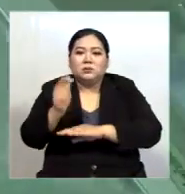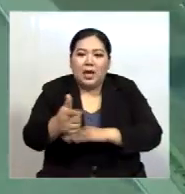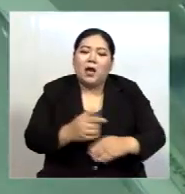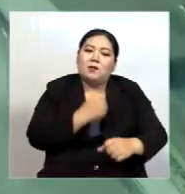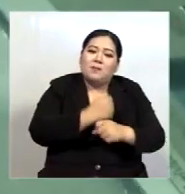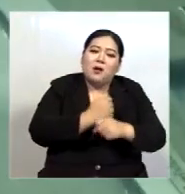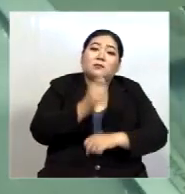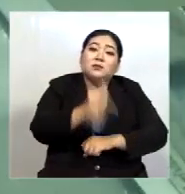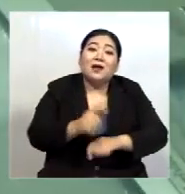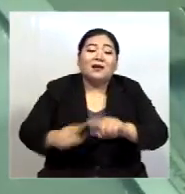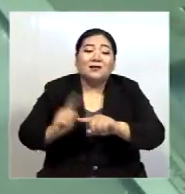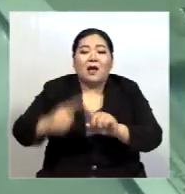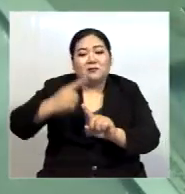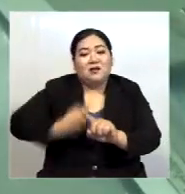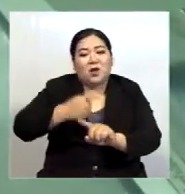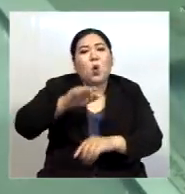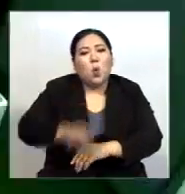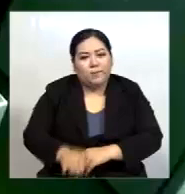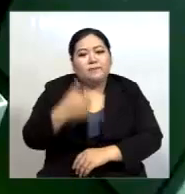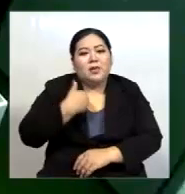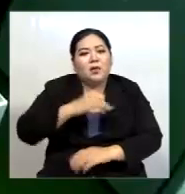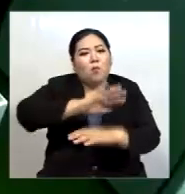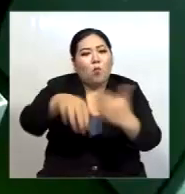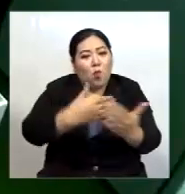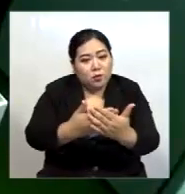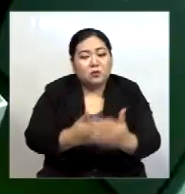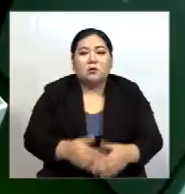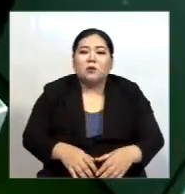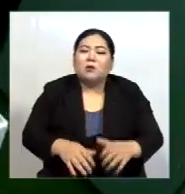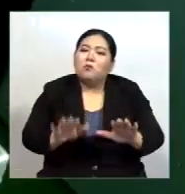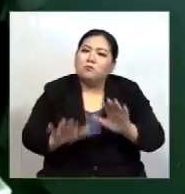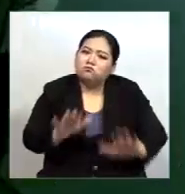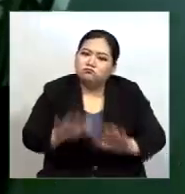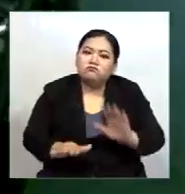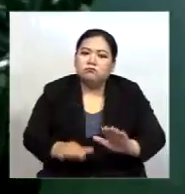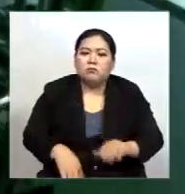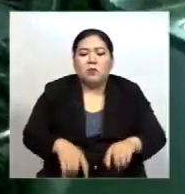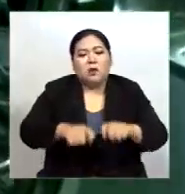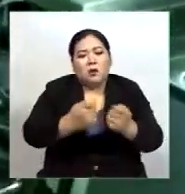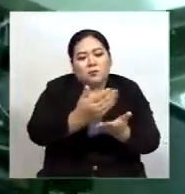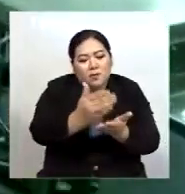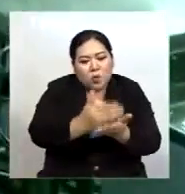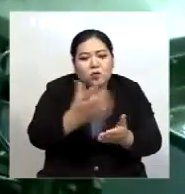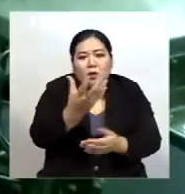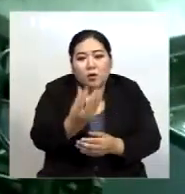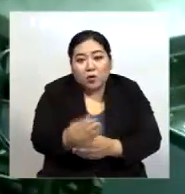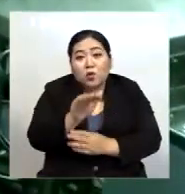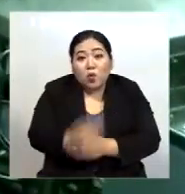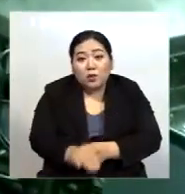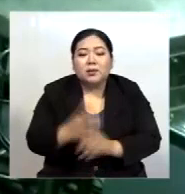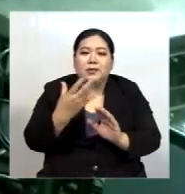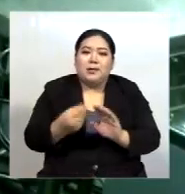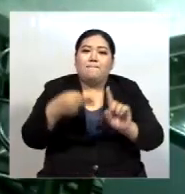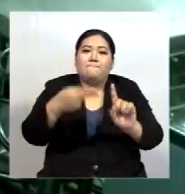กันตนได้นะคะก็ประมาณเดือนนึงเนี่ยถ้าเกิดคิดเป็นรวมๆแล้วทั้งหมดถ้าเกิดว่าการหักลดตลอด6เดือนก็จะอยู่